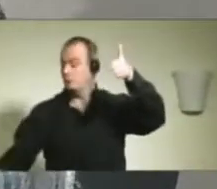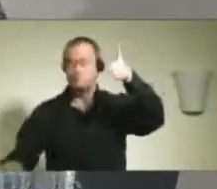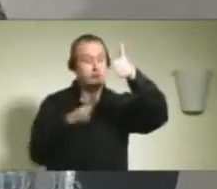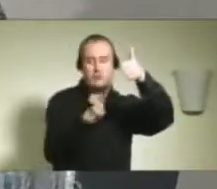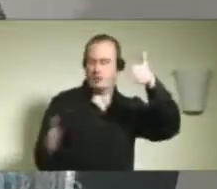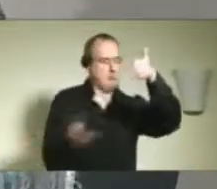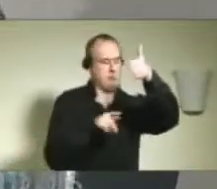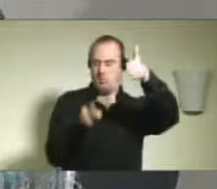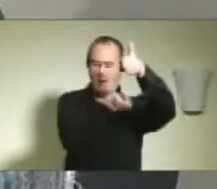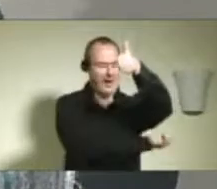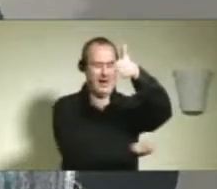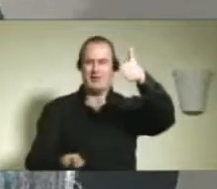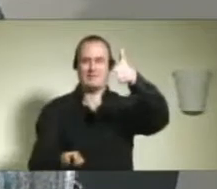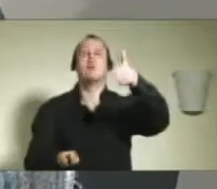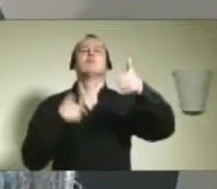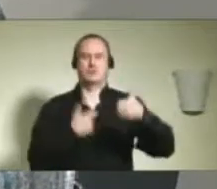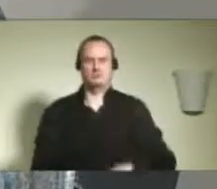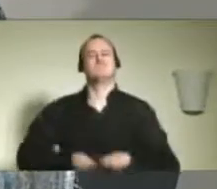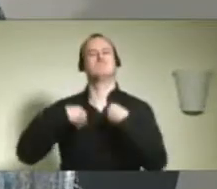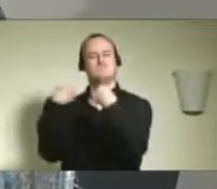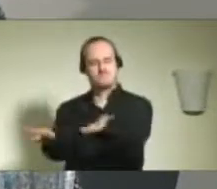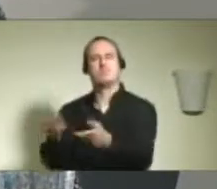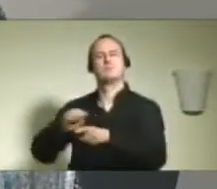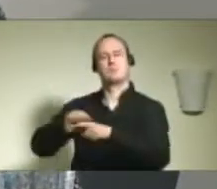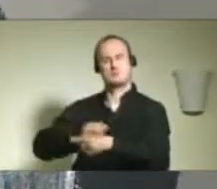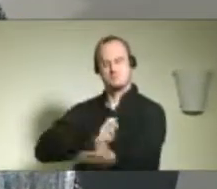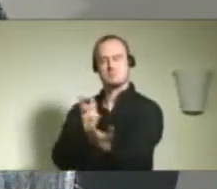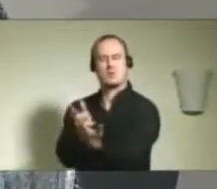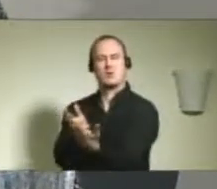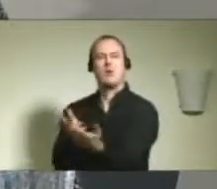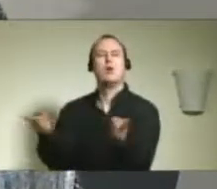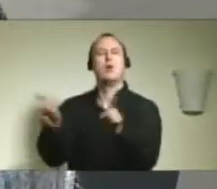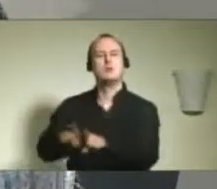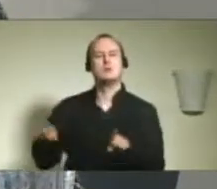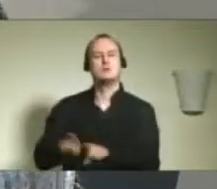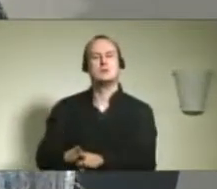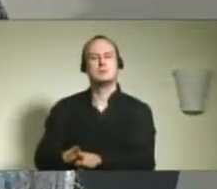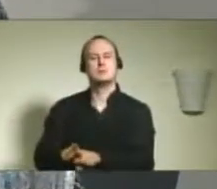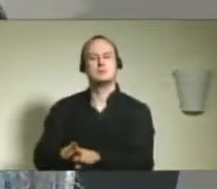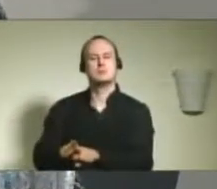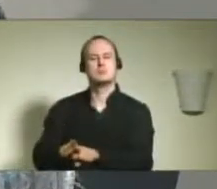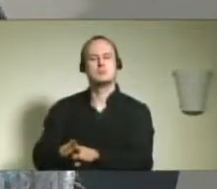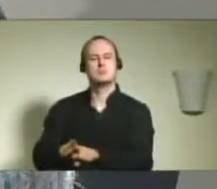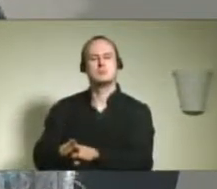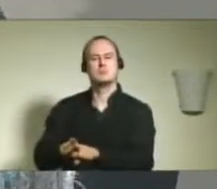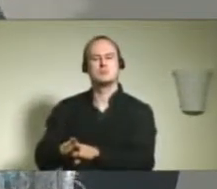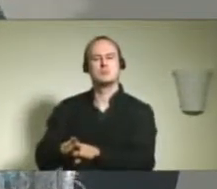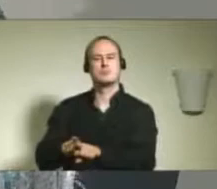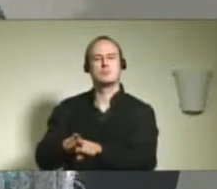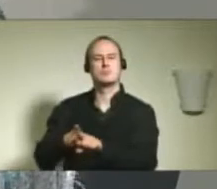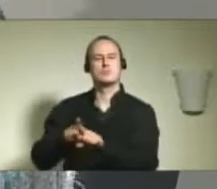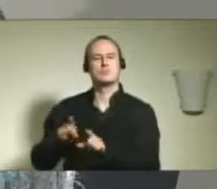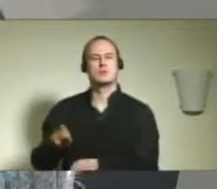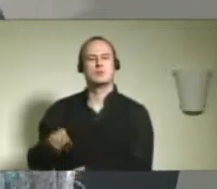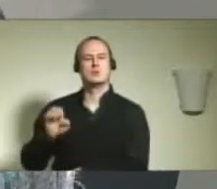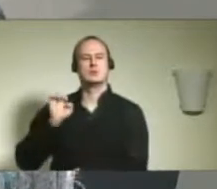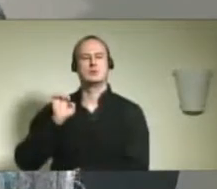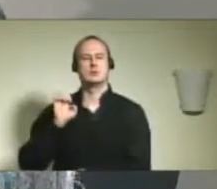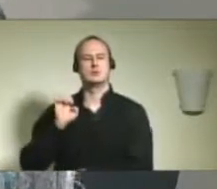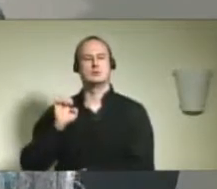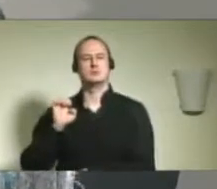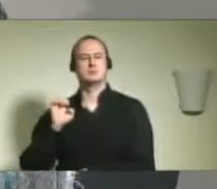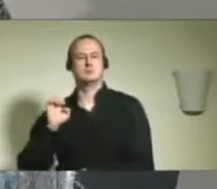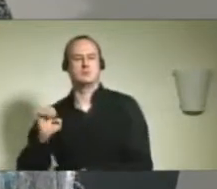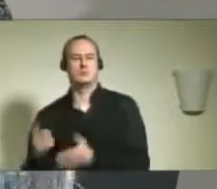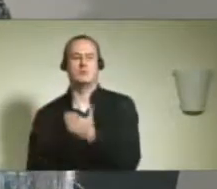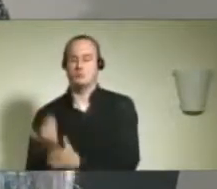nouveauté aussi, c'était le e-learning, faire de la formation sur son poste de travail, sur un nouveau produit. Bon, ça, on se bat aussi pour que ça soit fait au minimum, pour que